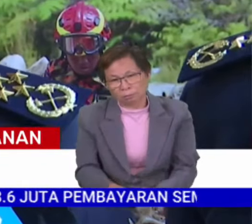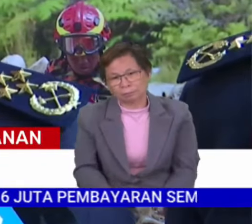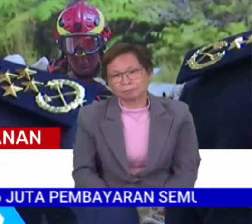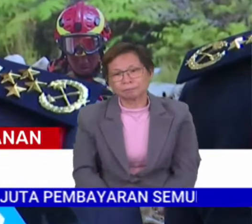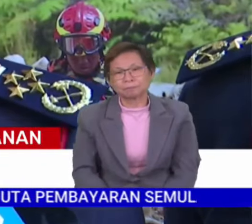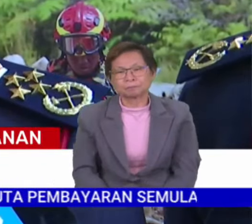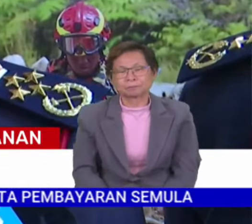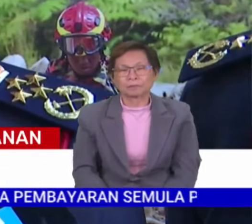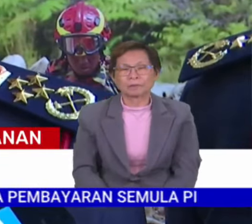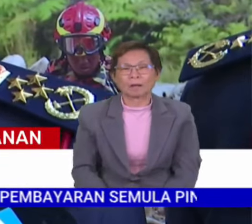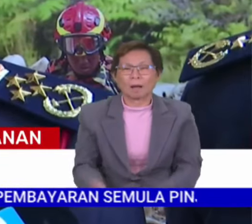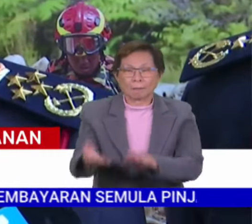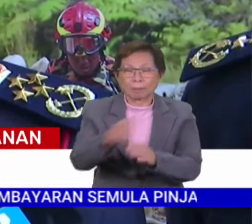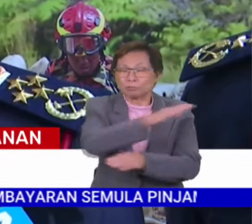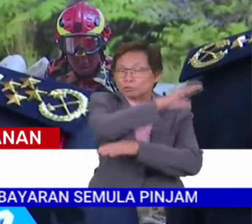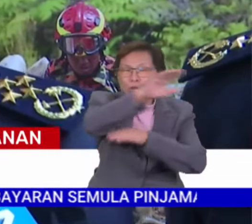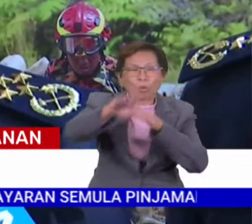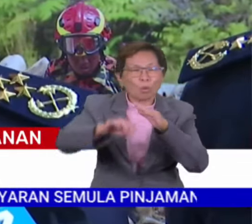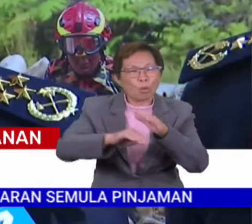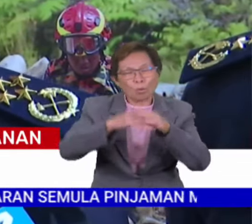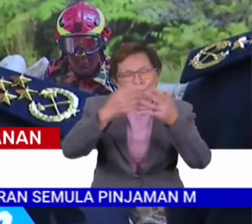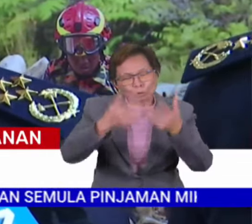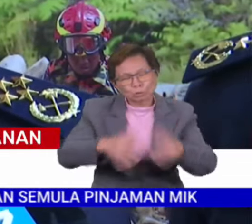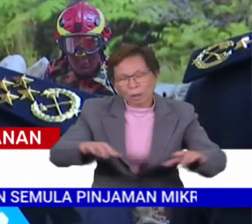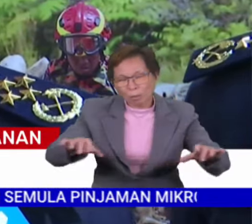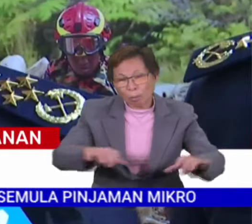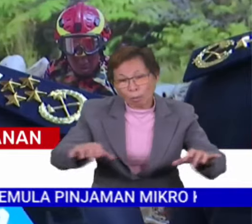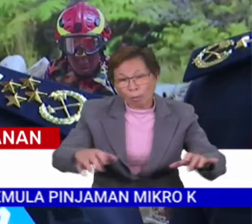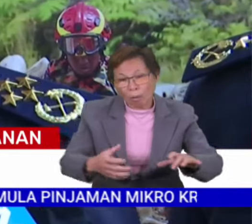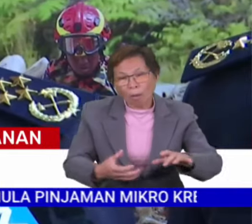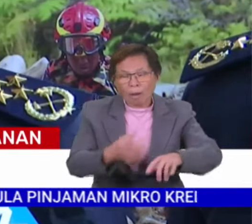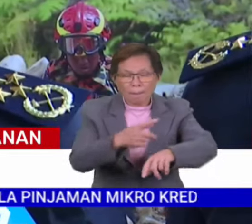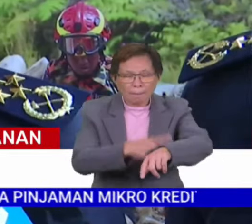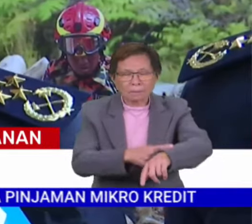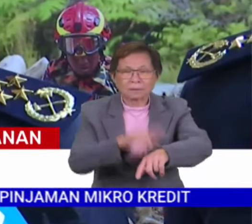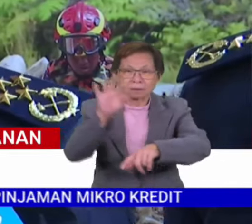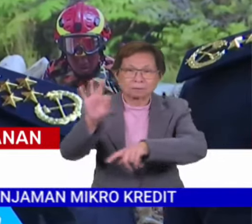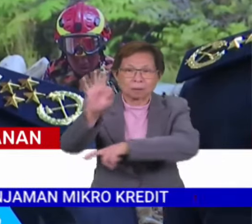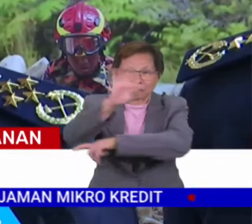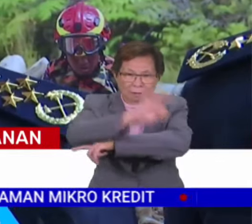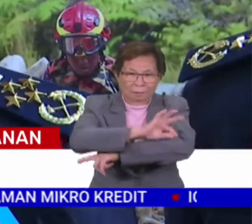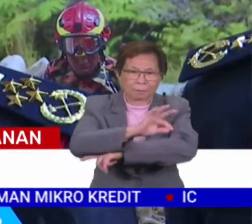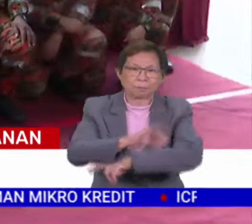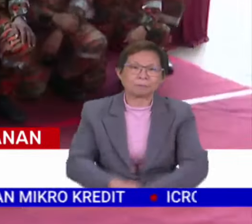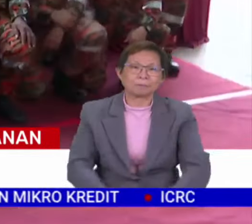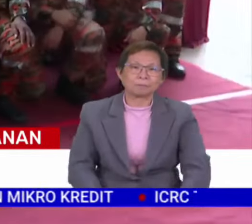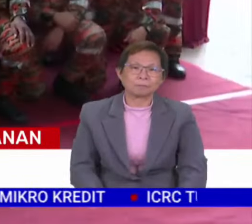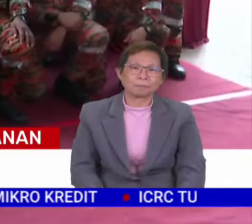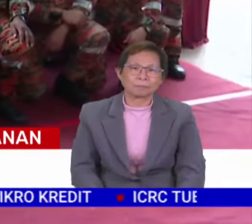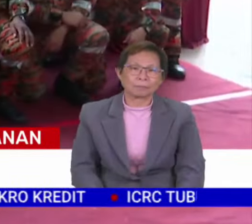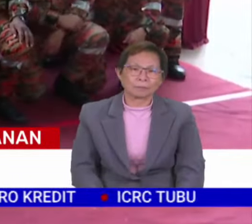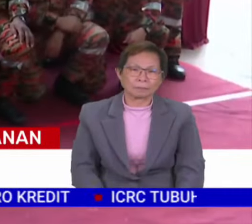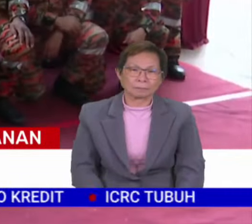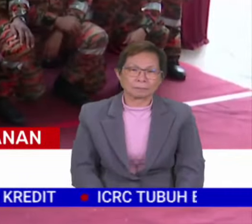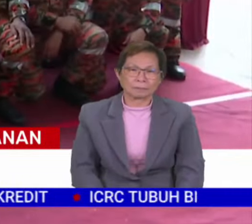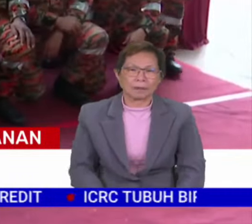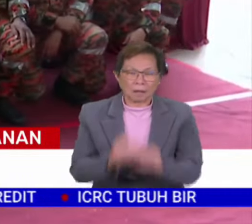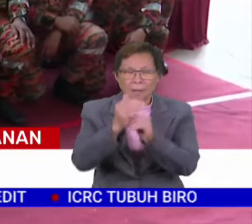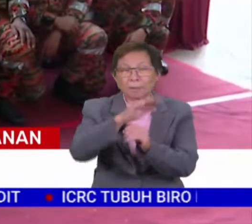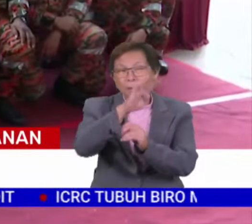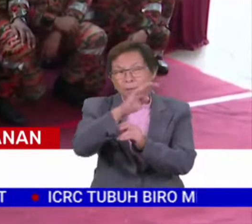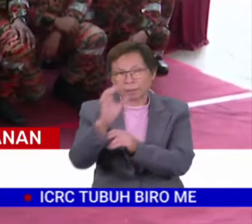mangsa dan semuanya telah berjaya dilaksanakan dalam masa 9 hari.